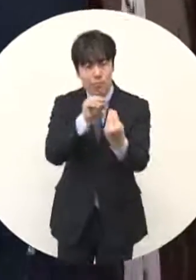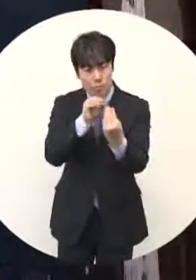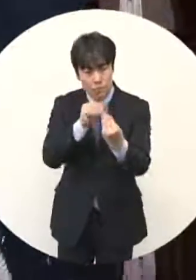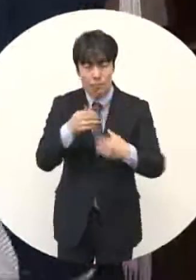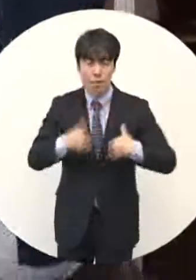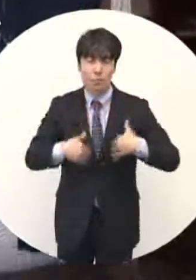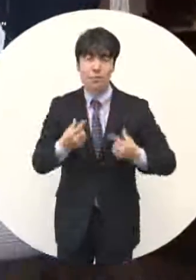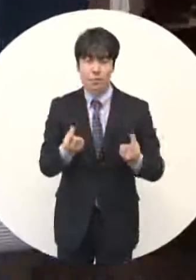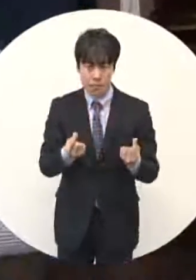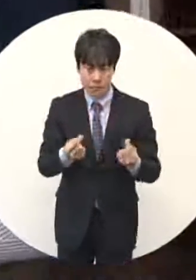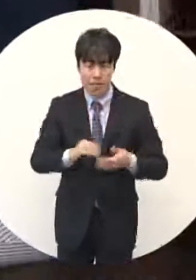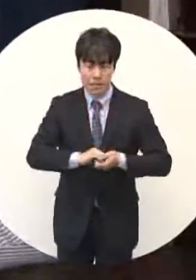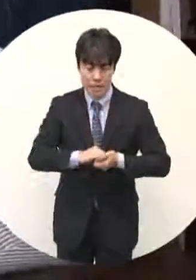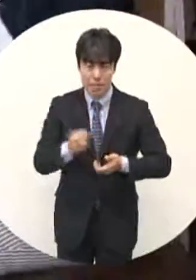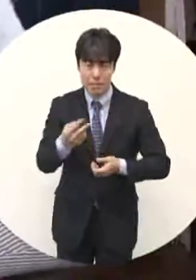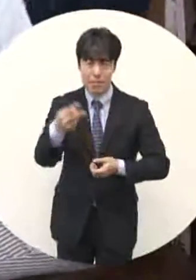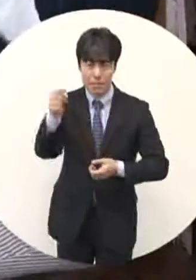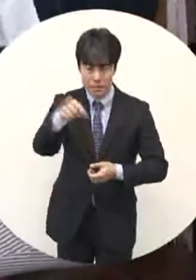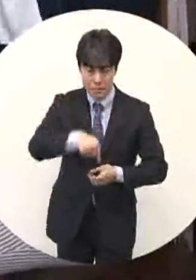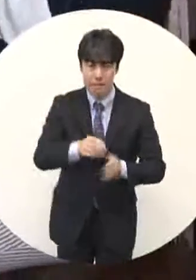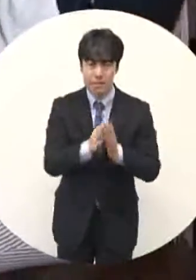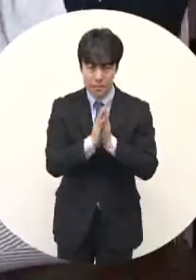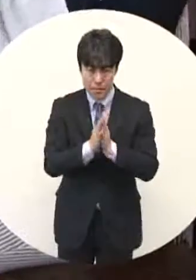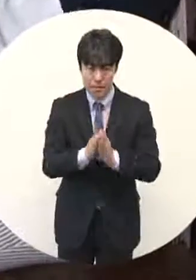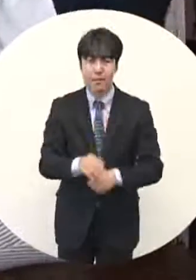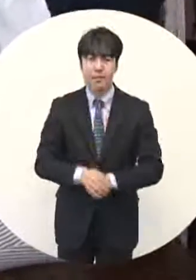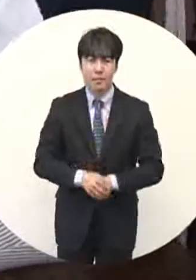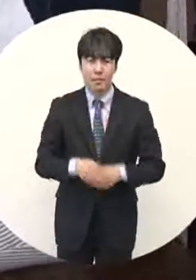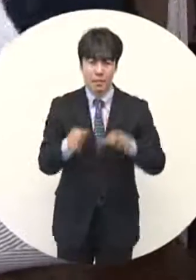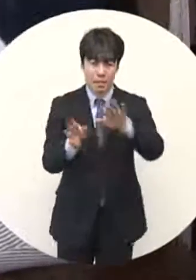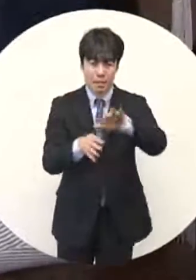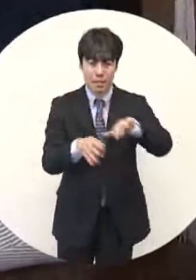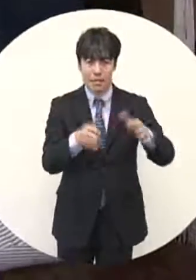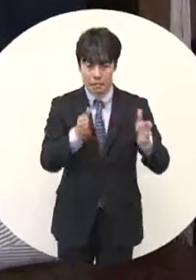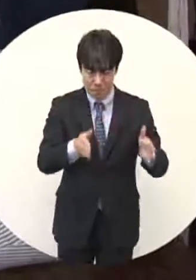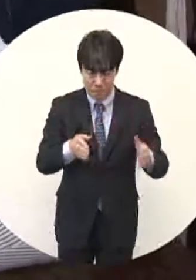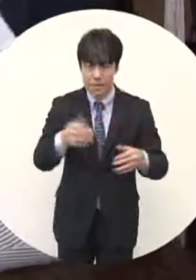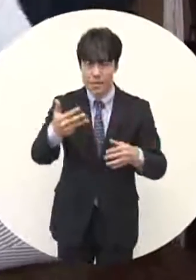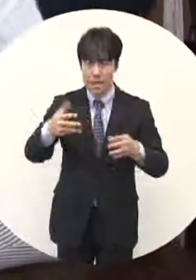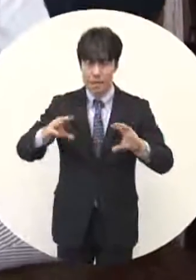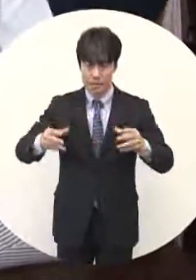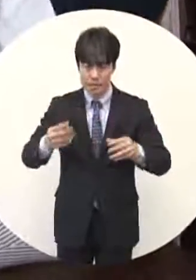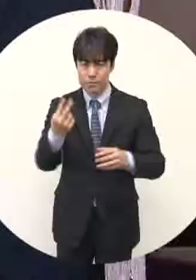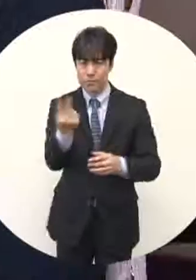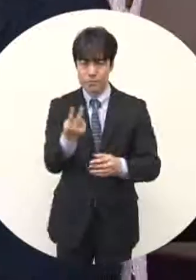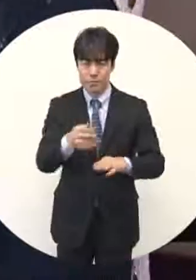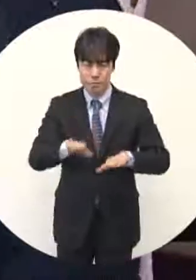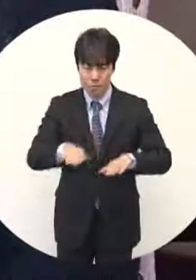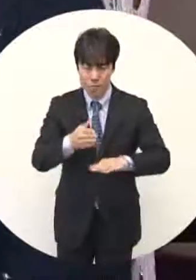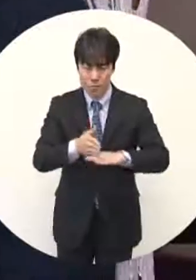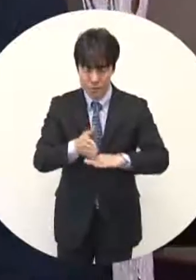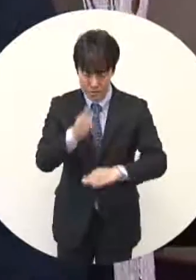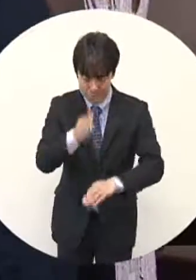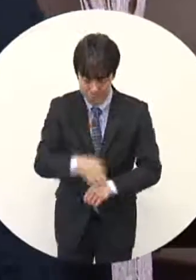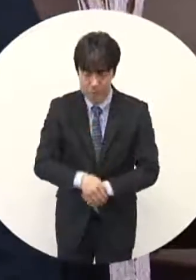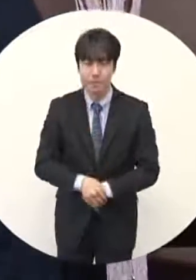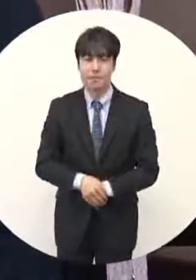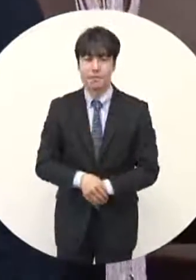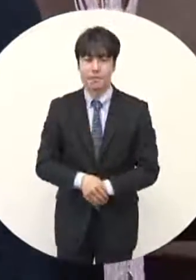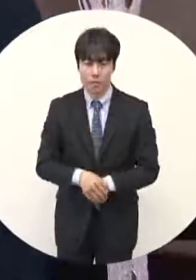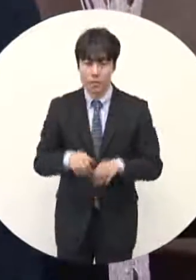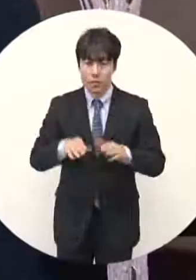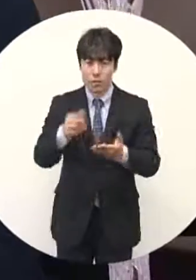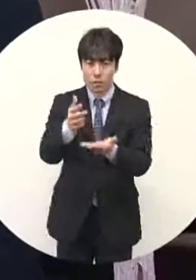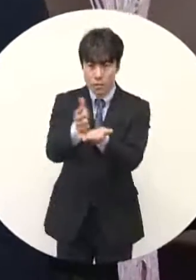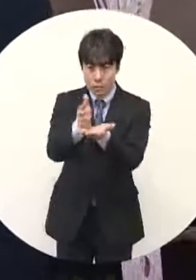ください。 はい、浅丸さん、山木さん、本当に今日一日ありがとうございました。 ありがとうございました。 そして今日撮影にご協力